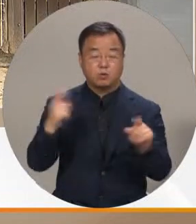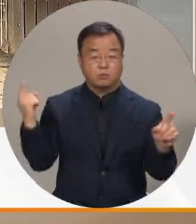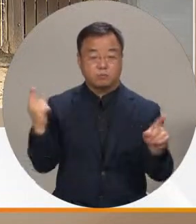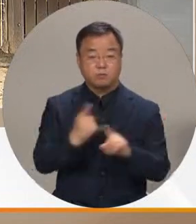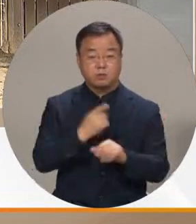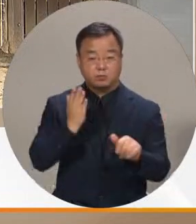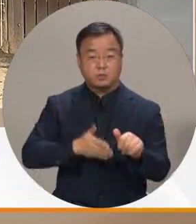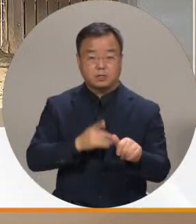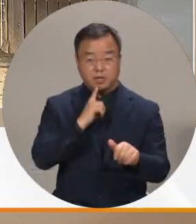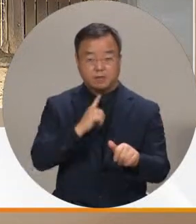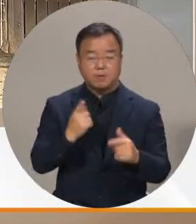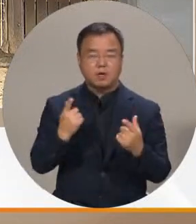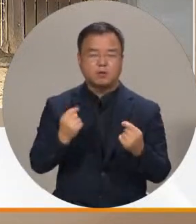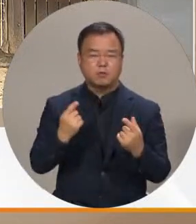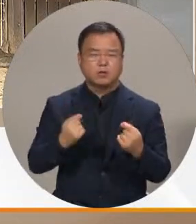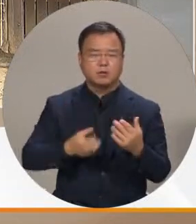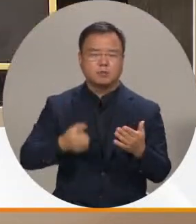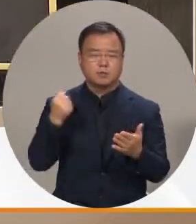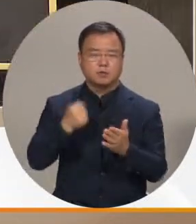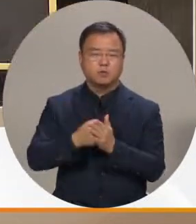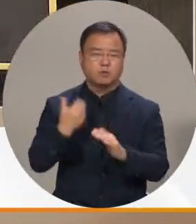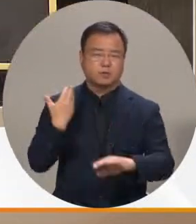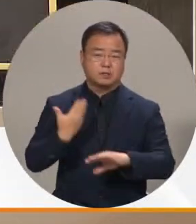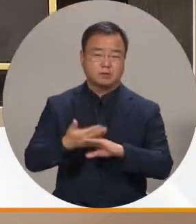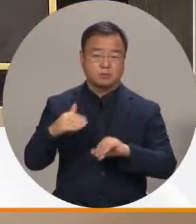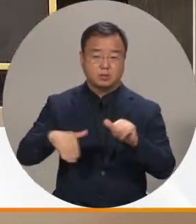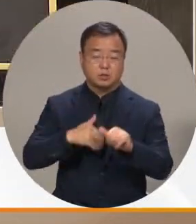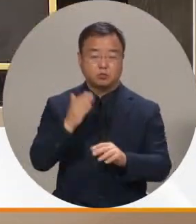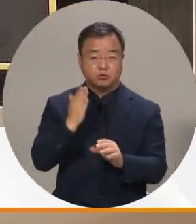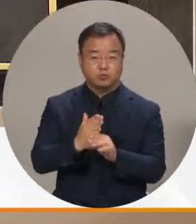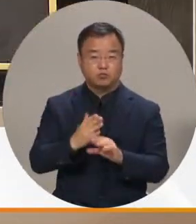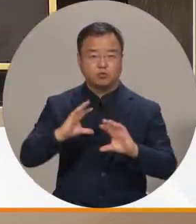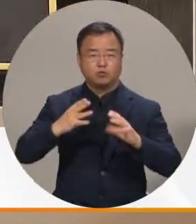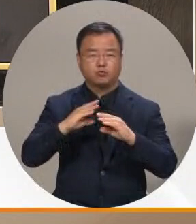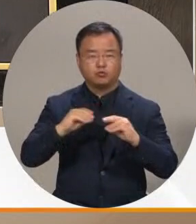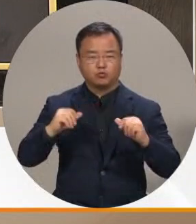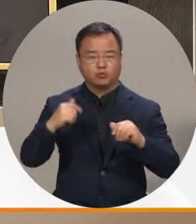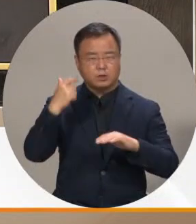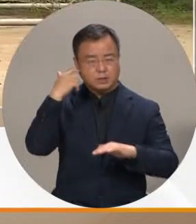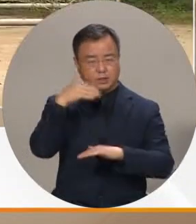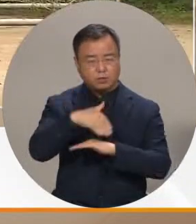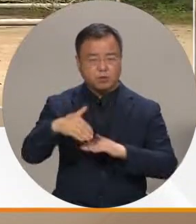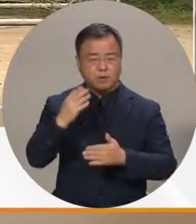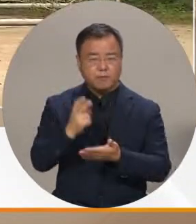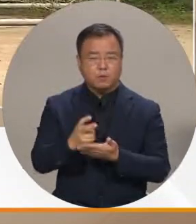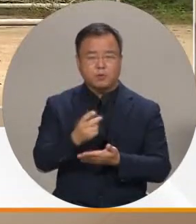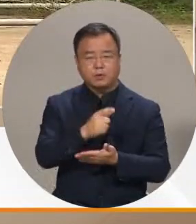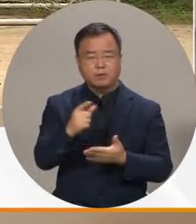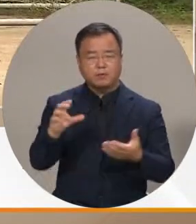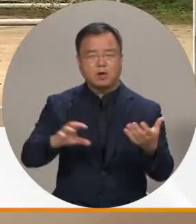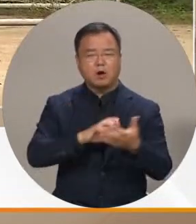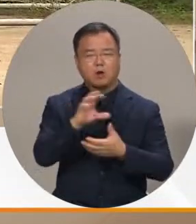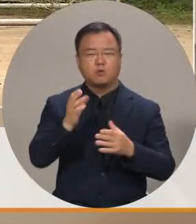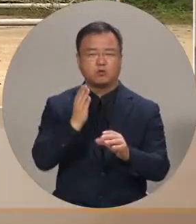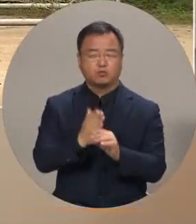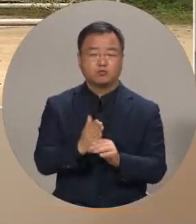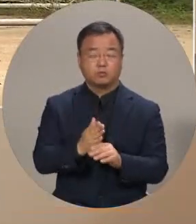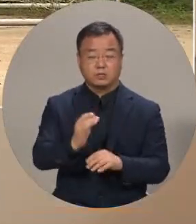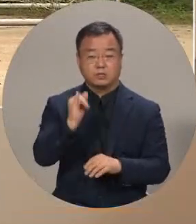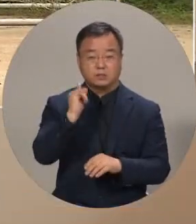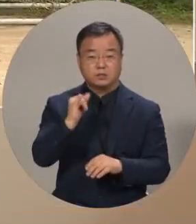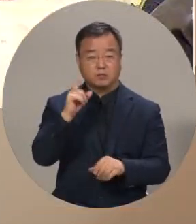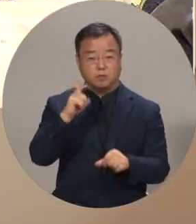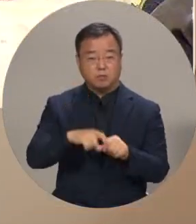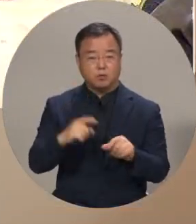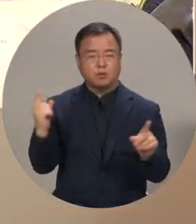이런 법원의 판결과는 달리 현실적으로는 국토 계획법 등 어떤 다른 법률과도 얽혀 있는 것들도 있어서